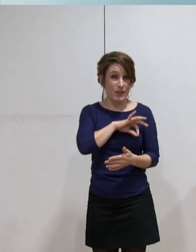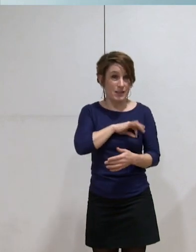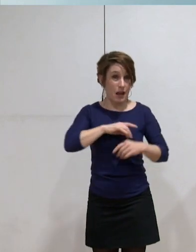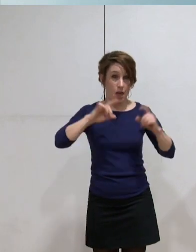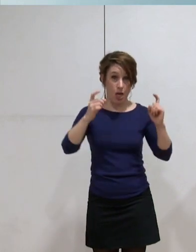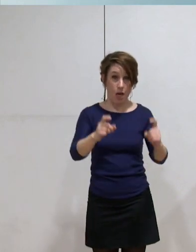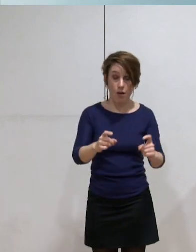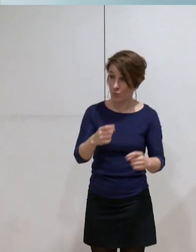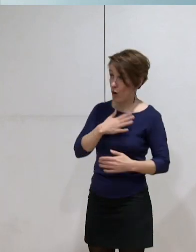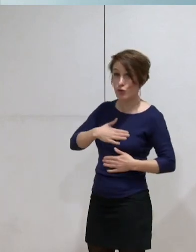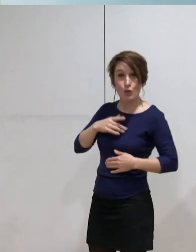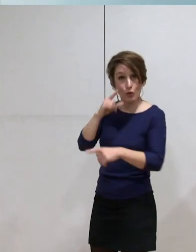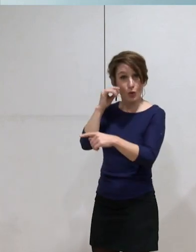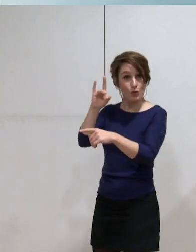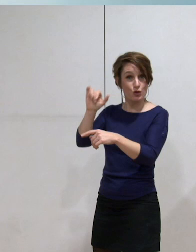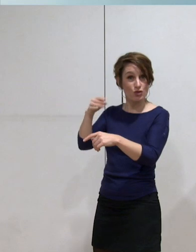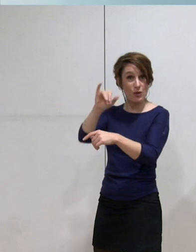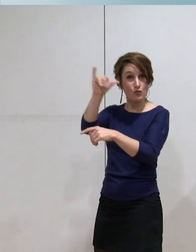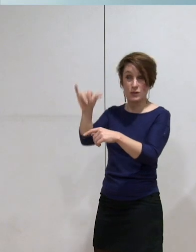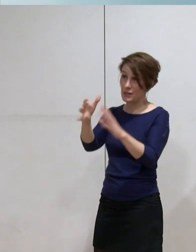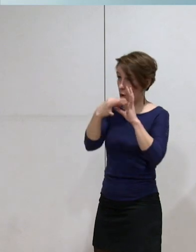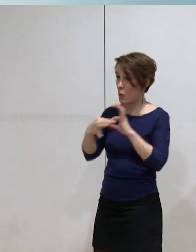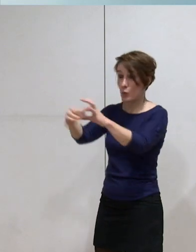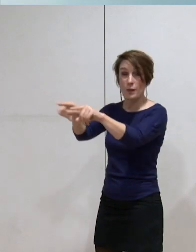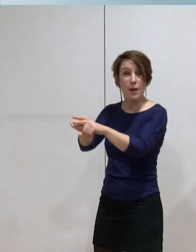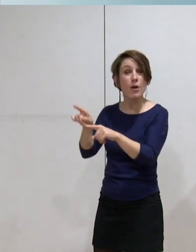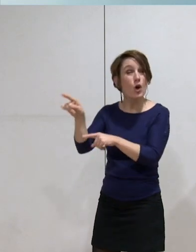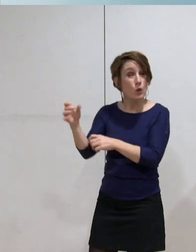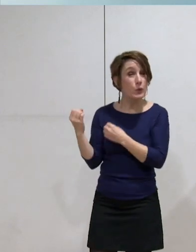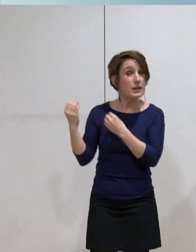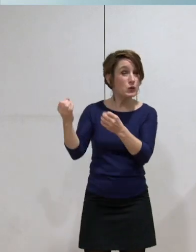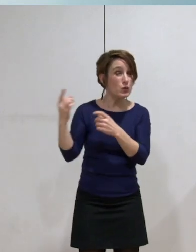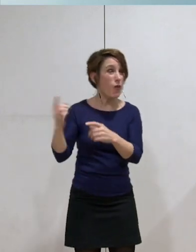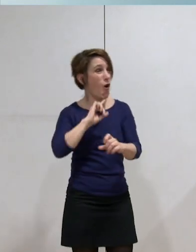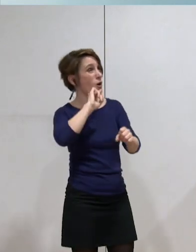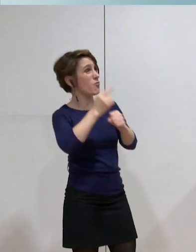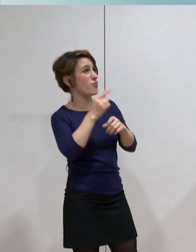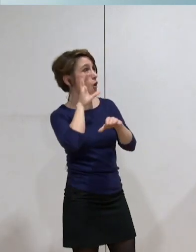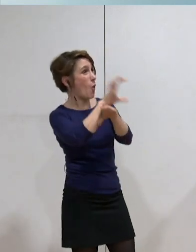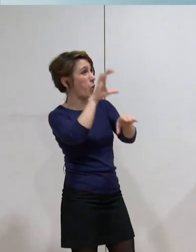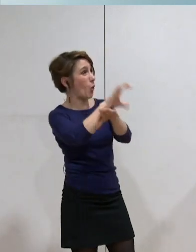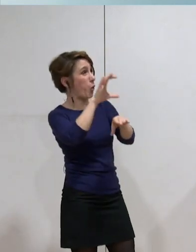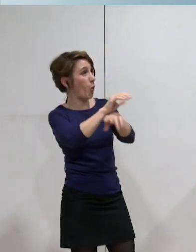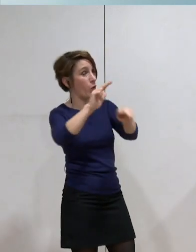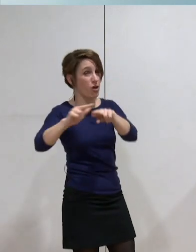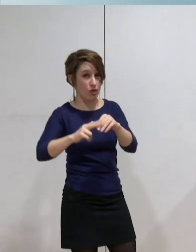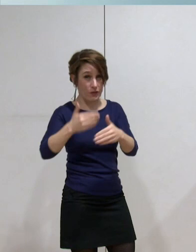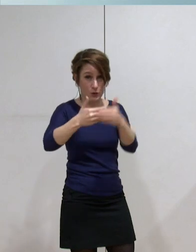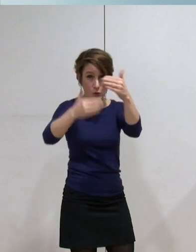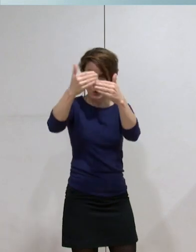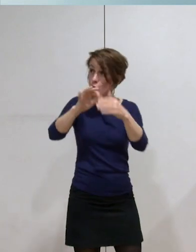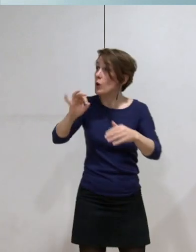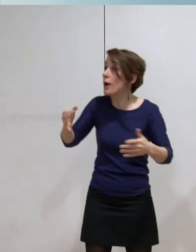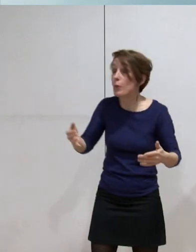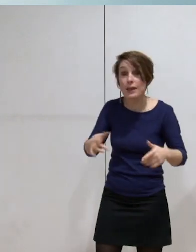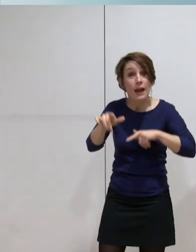chamusi a embrillé sur ce thème lui qui s'est souvent opposé au chantiers de construction par le passé et bien oui construire